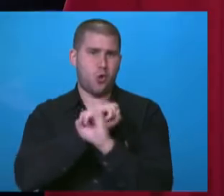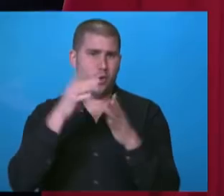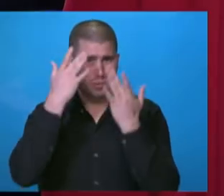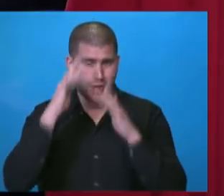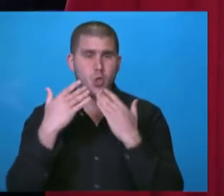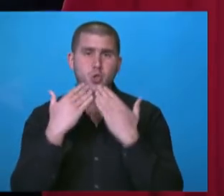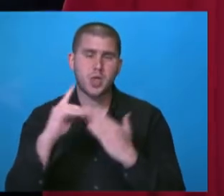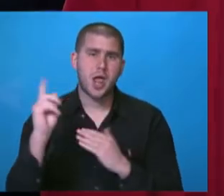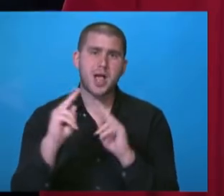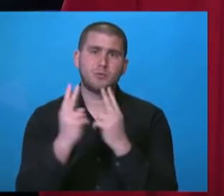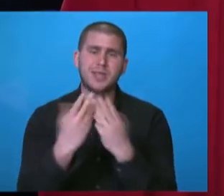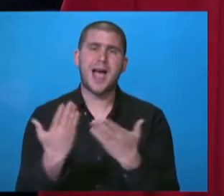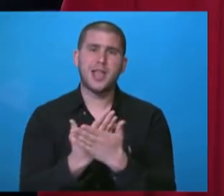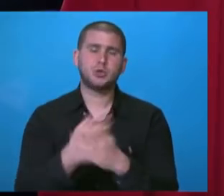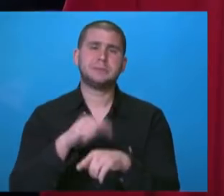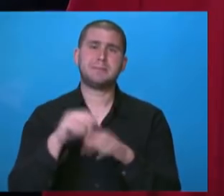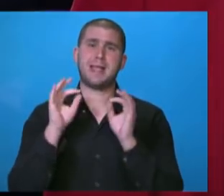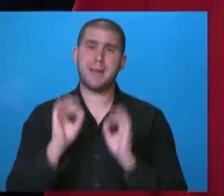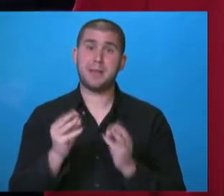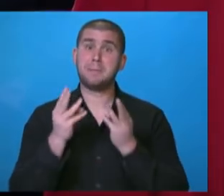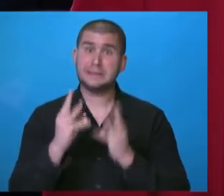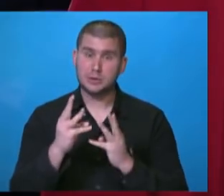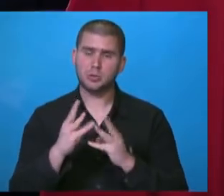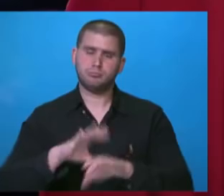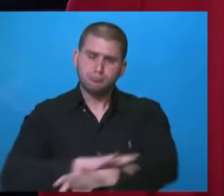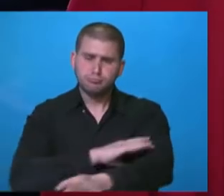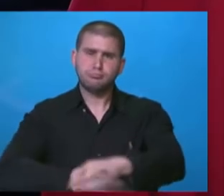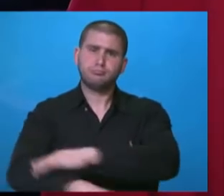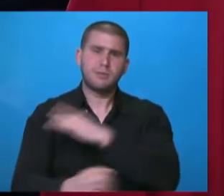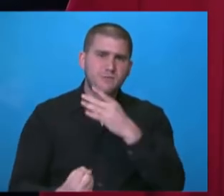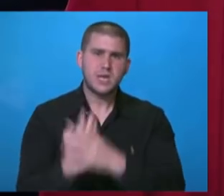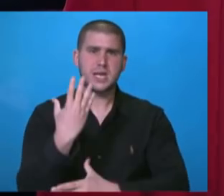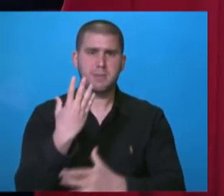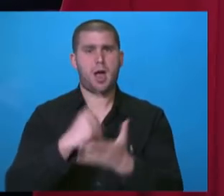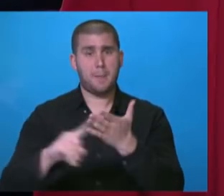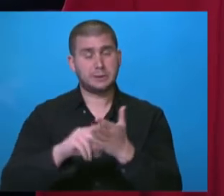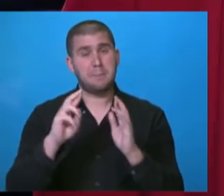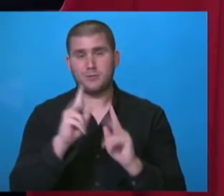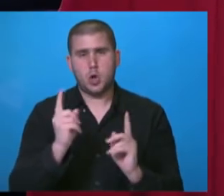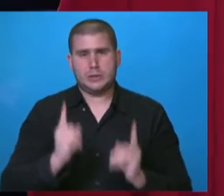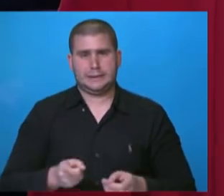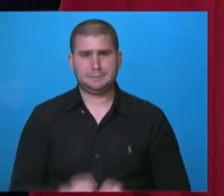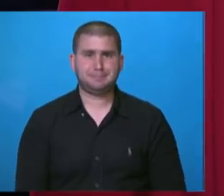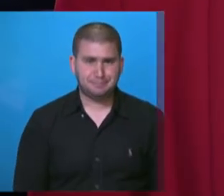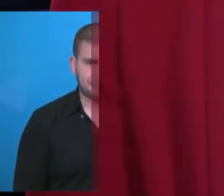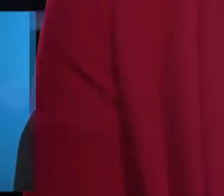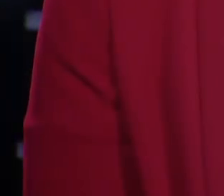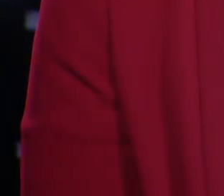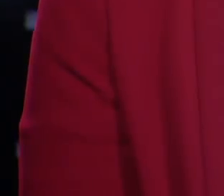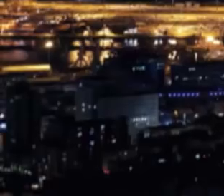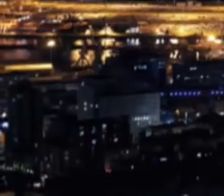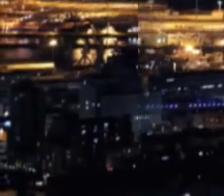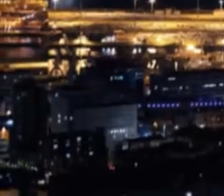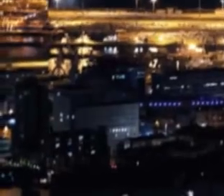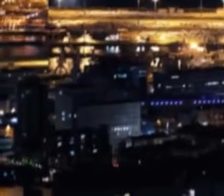מכולנו לקבוצת חדשות בזמן אמת, מסדרות שהרימה את הכפפה. נקווה מאוד שלא נידרש לזה. אפשר להתחיל.